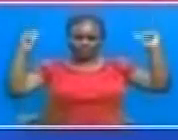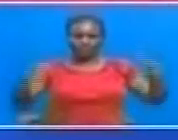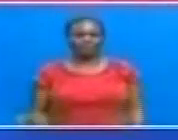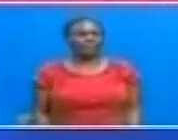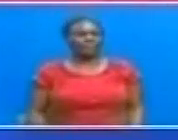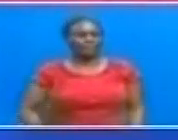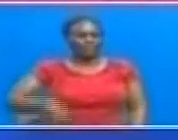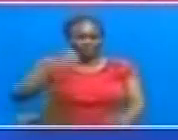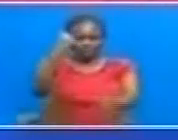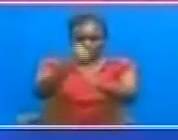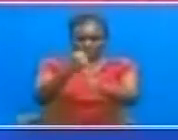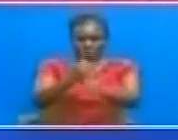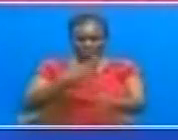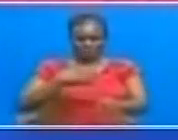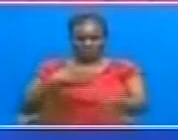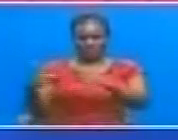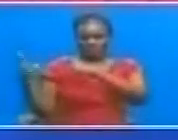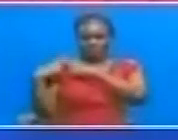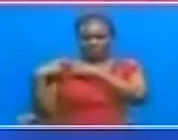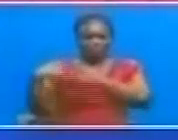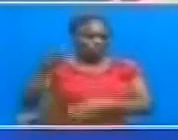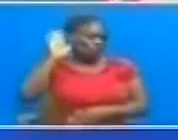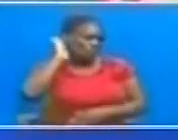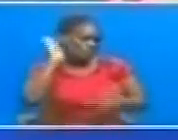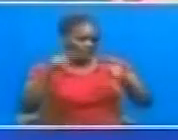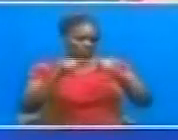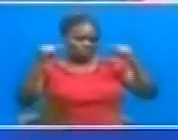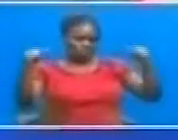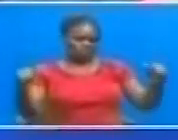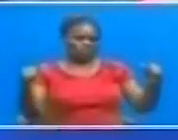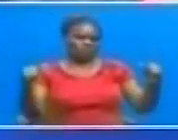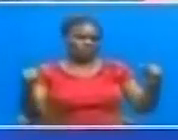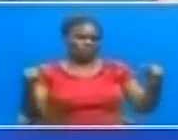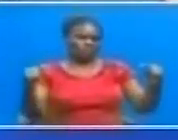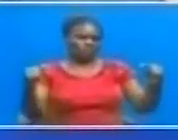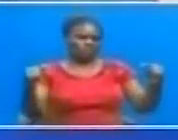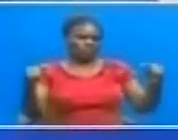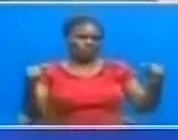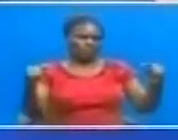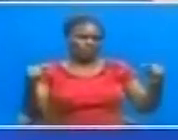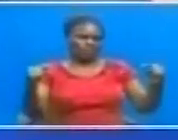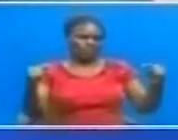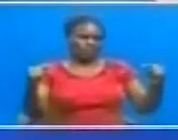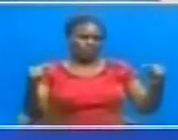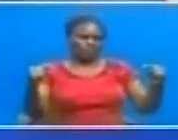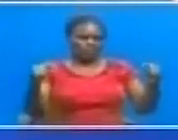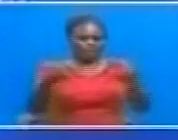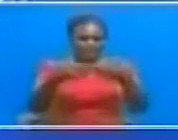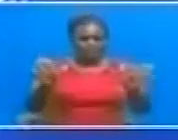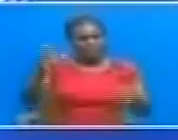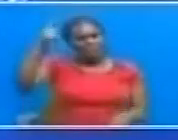It is our duty to hear our opponent's arguments and to weigh them with an open